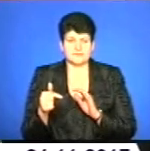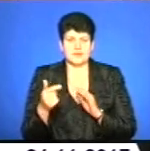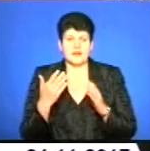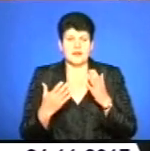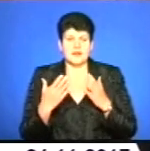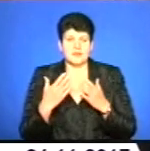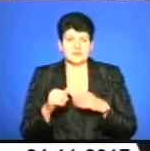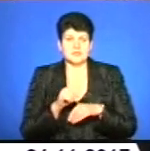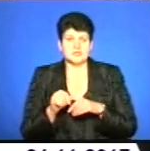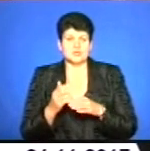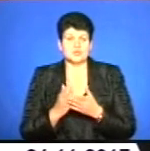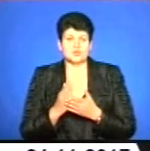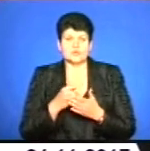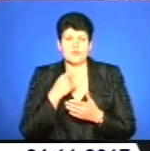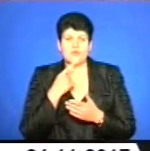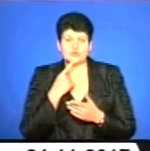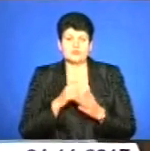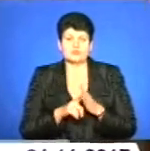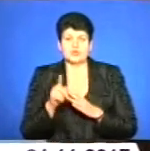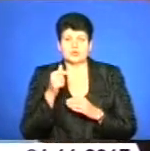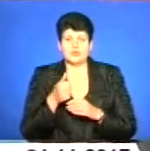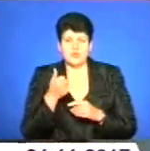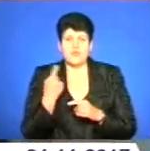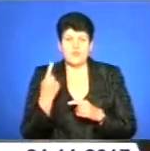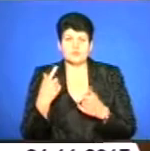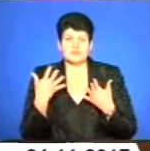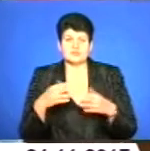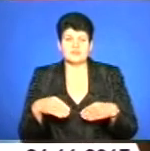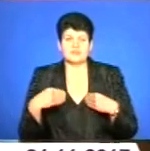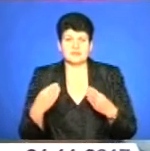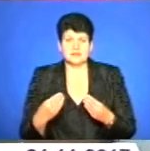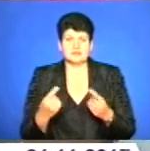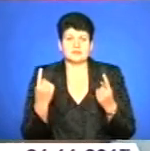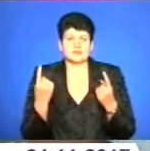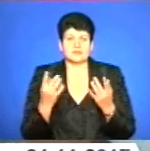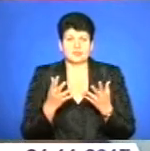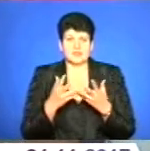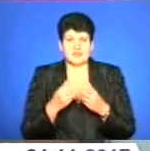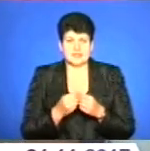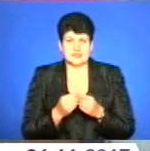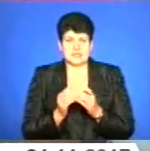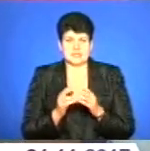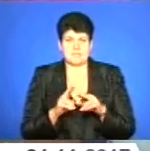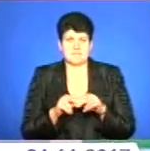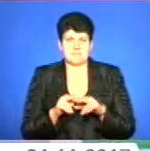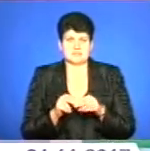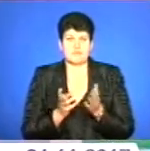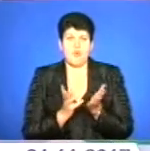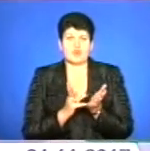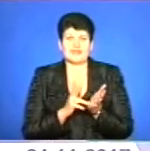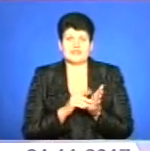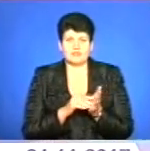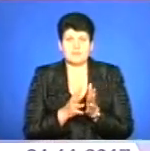у міграційній службі повідомляють, що з початку року в області видали рекордну кількість біометричних паспортів – більше як